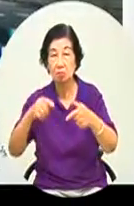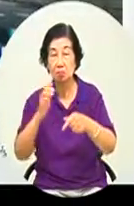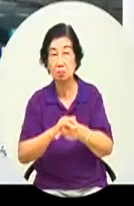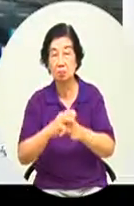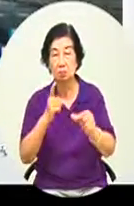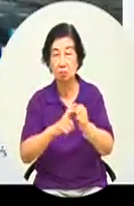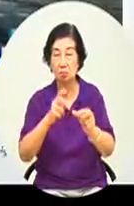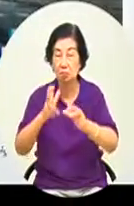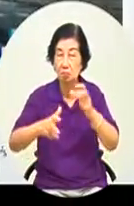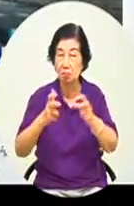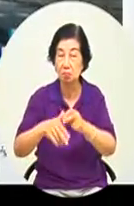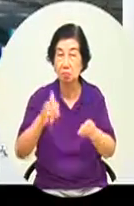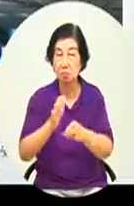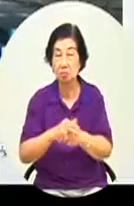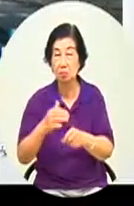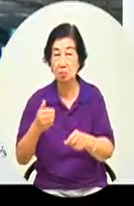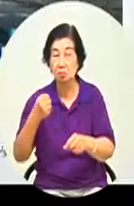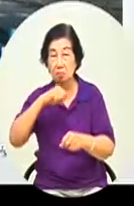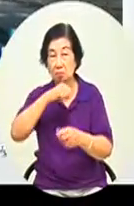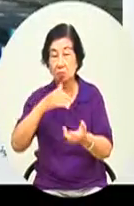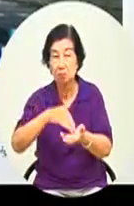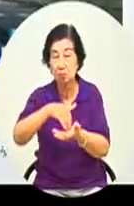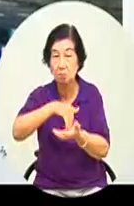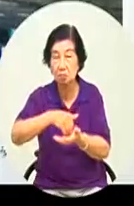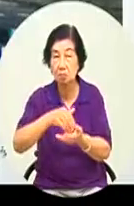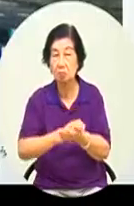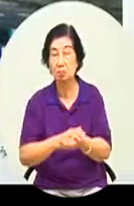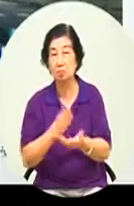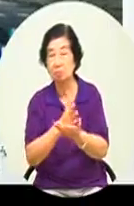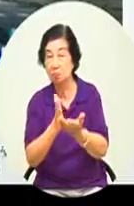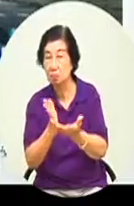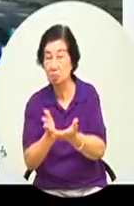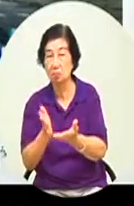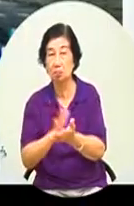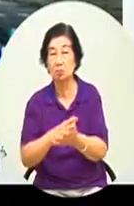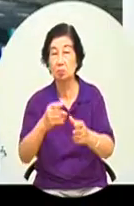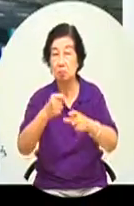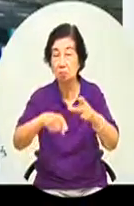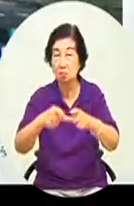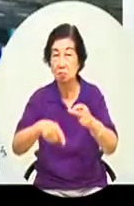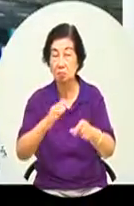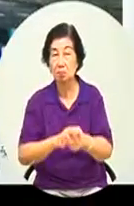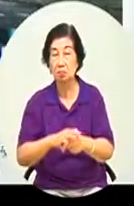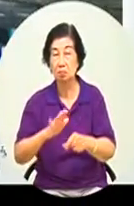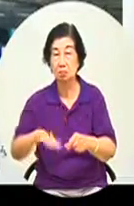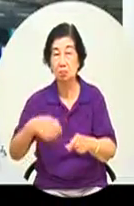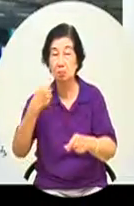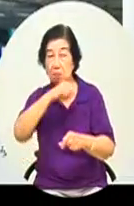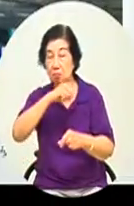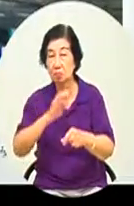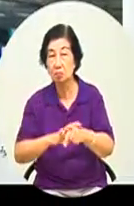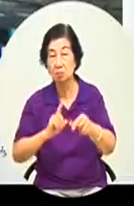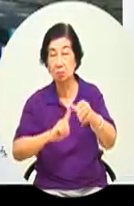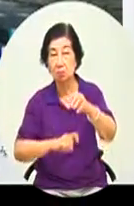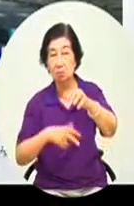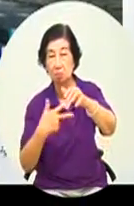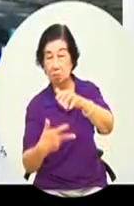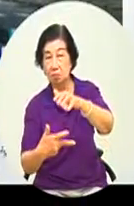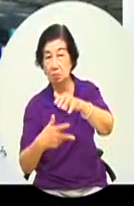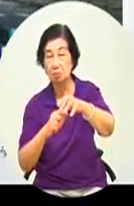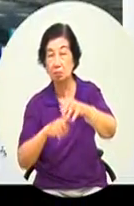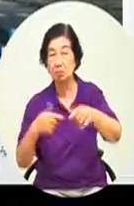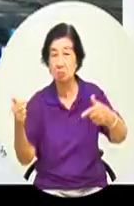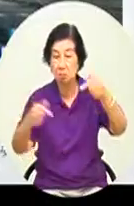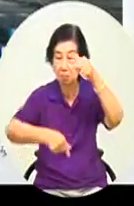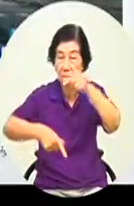等。所以你讲像林门甲小港、临海。这条台十七线全部拢是这些化学